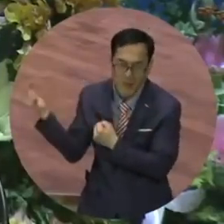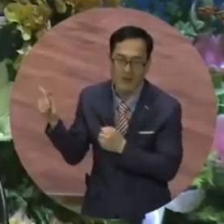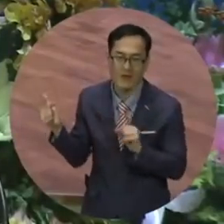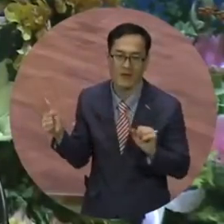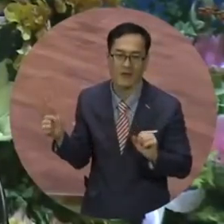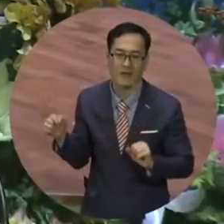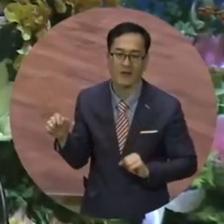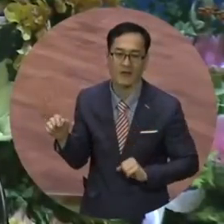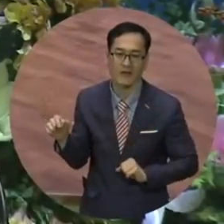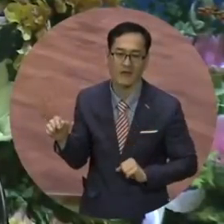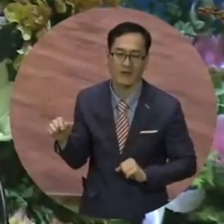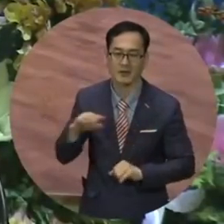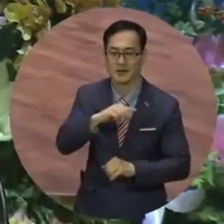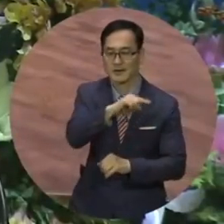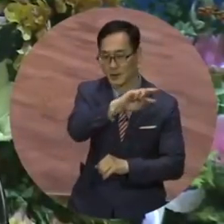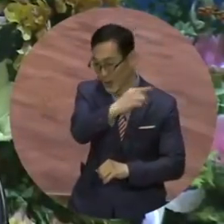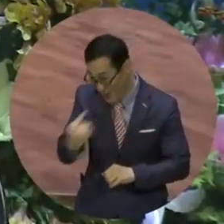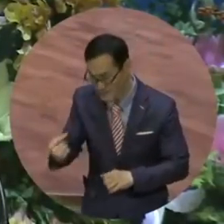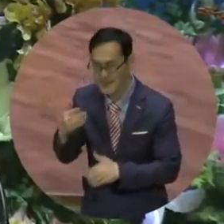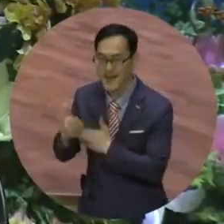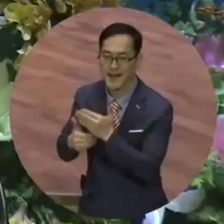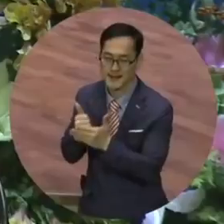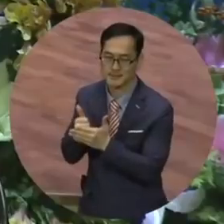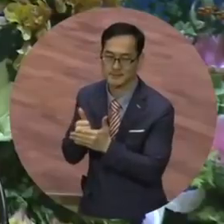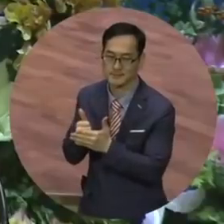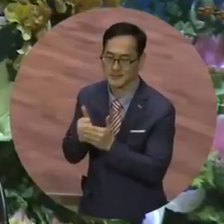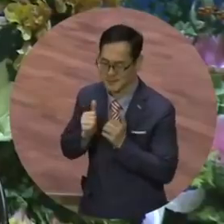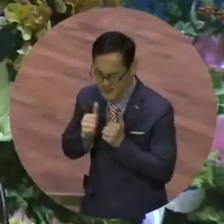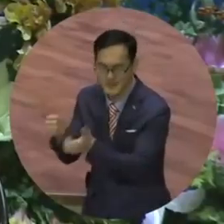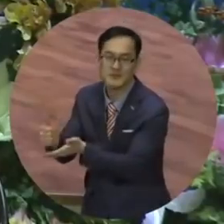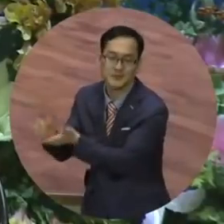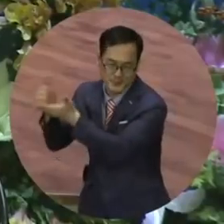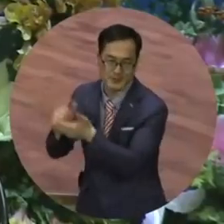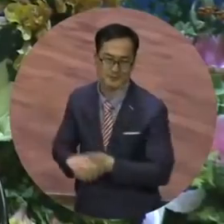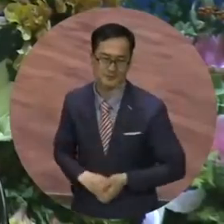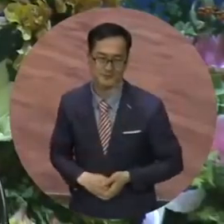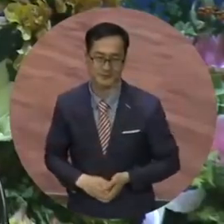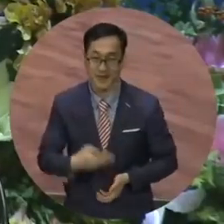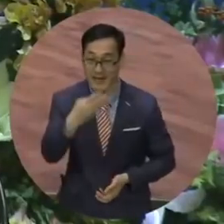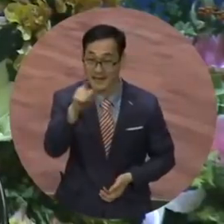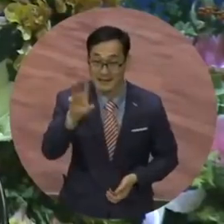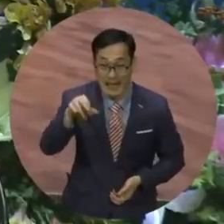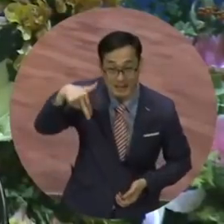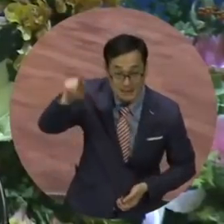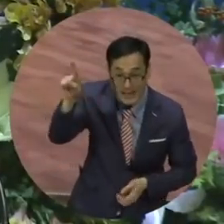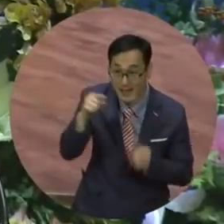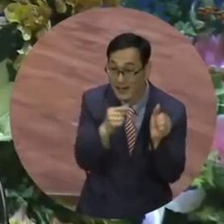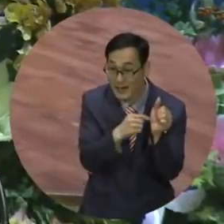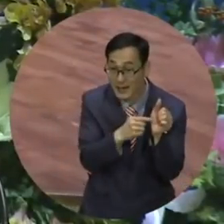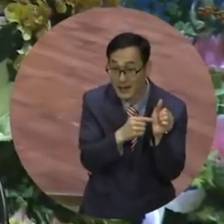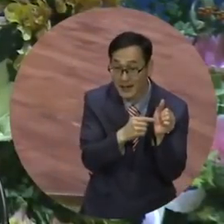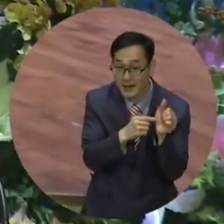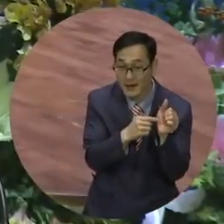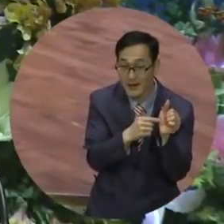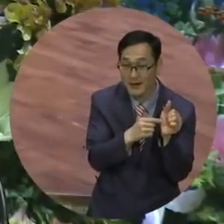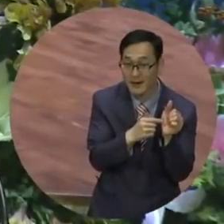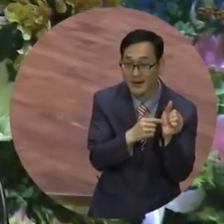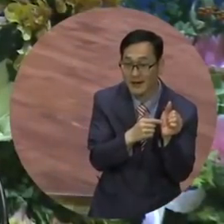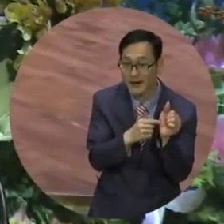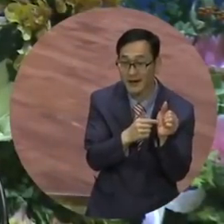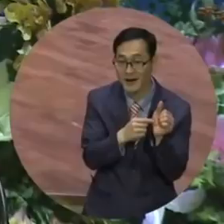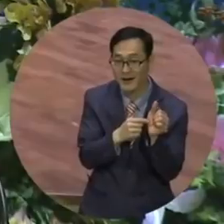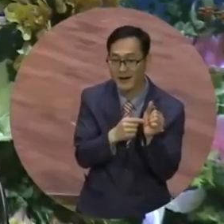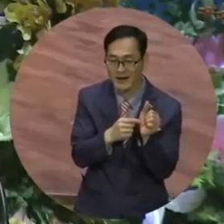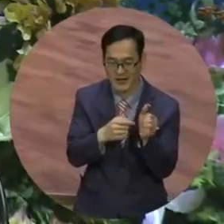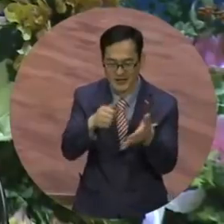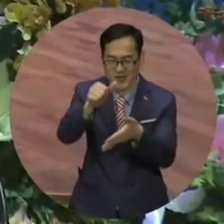성경에 보면요, 첫째 아들 착했어요. 집도 안 나갔어요. 아버지 말 잘 듣고 살았어요. 둘째 아들은 아버지 재산 빵 딱